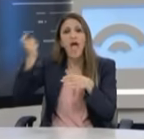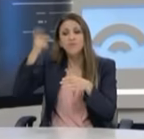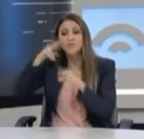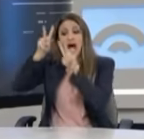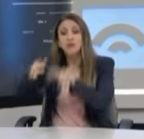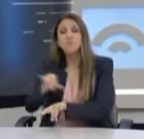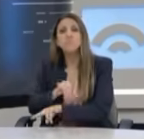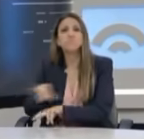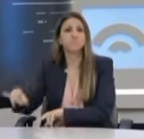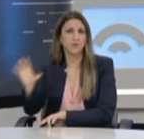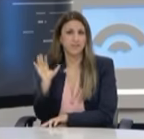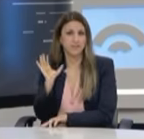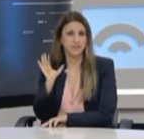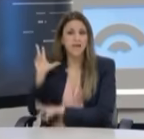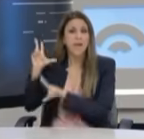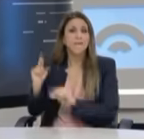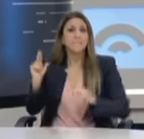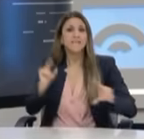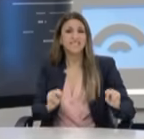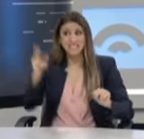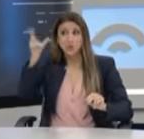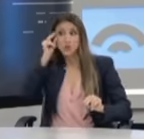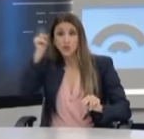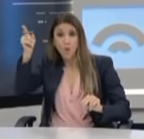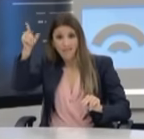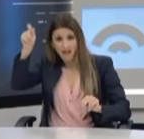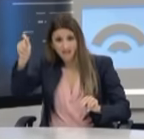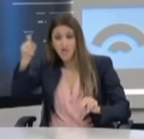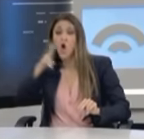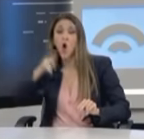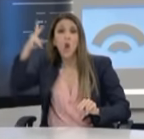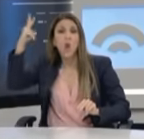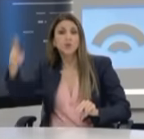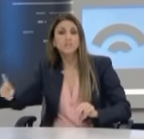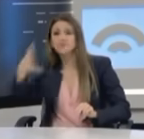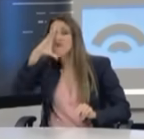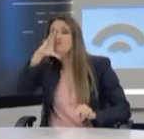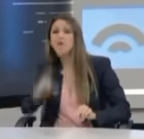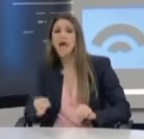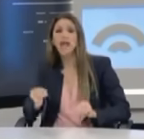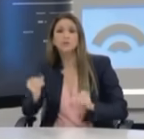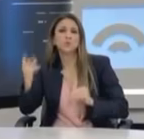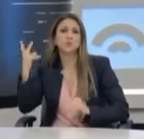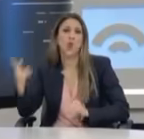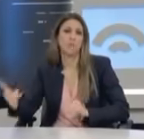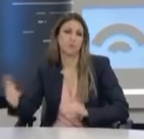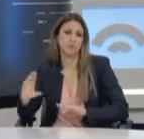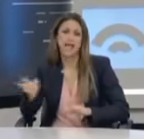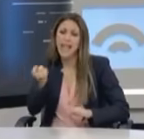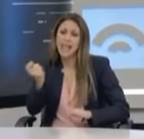της γειτόνος ως μια βουλγαρική διάλεκτο. Κάντε ησυχία, παρακαλώ. Κάντε ησυχία.